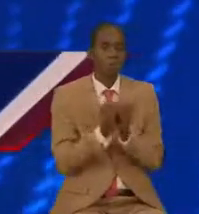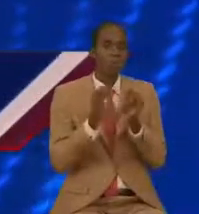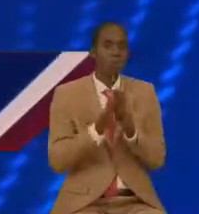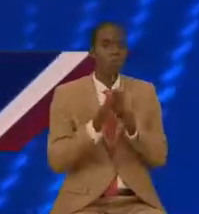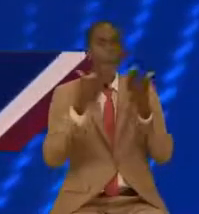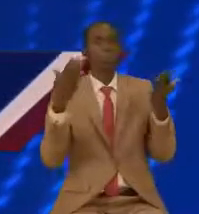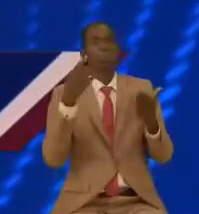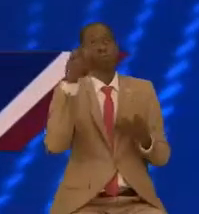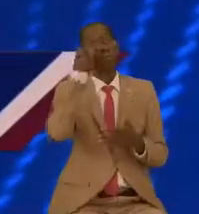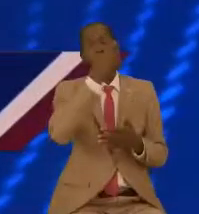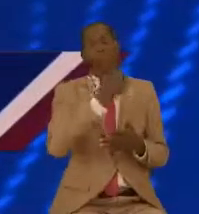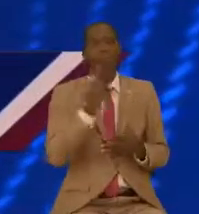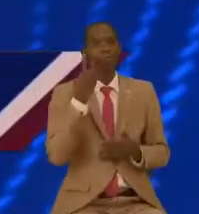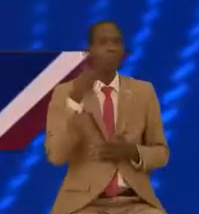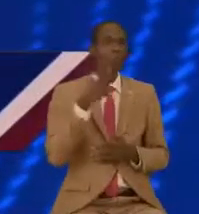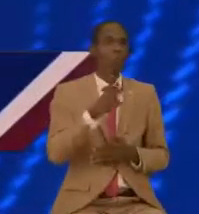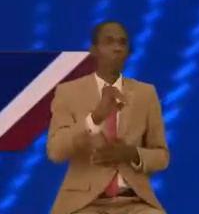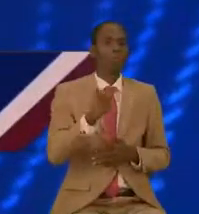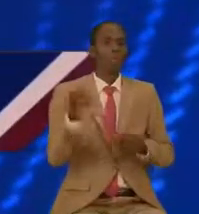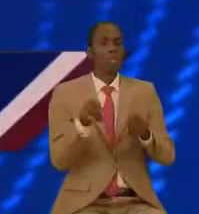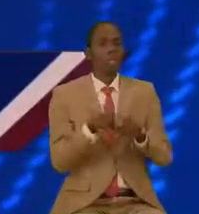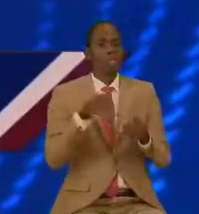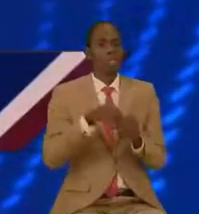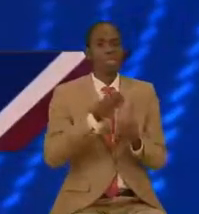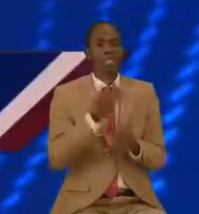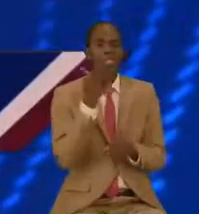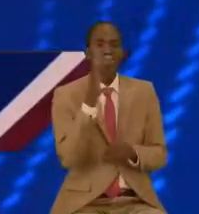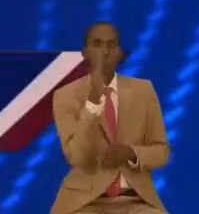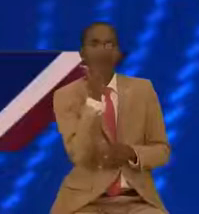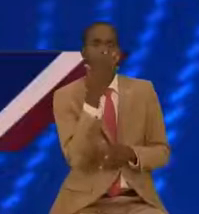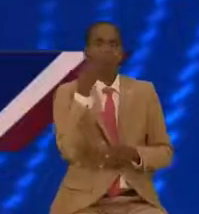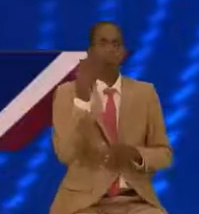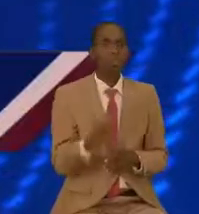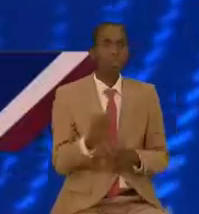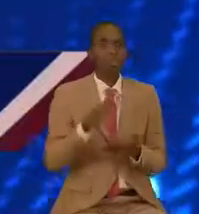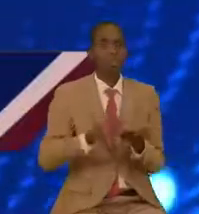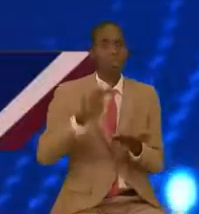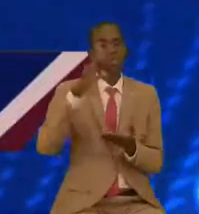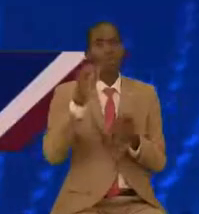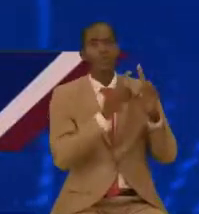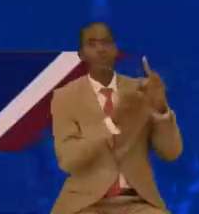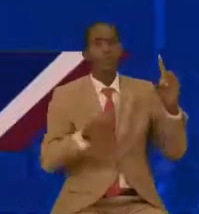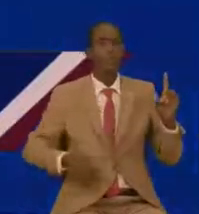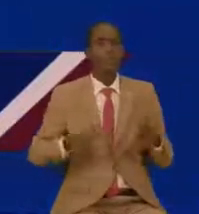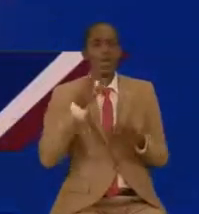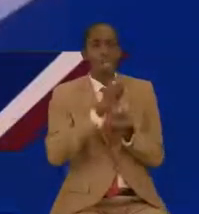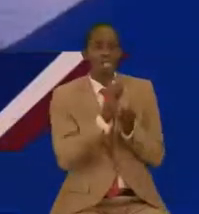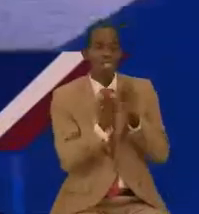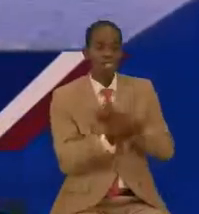Deuxième Corinthiens 3, 18. Parce que nous regardons non point aux choses visibles, mais